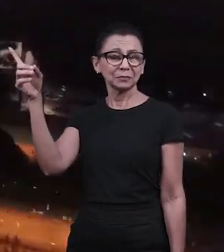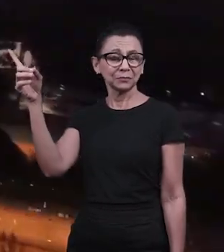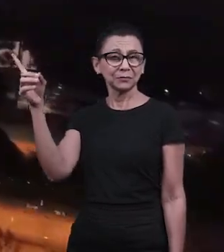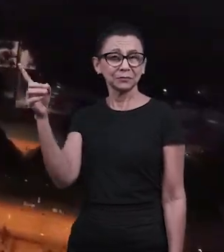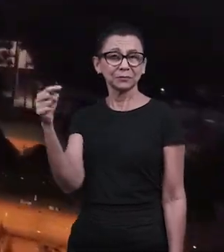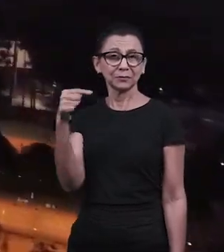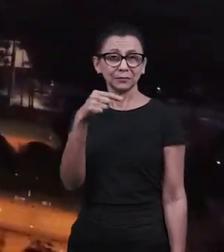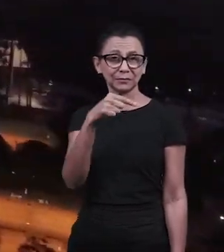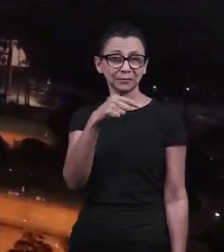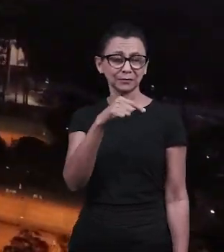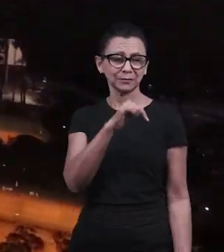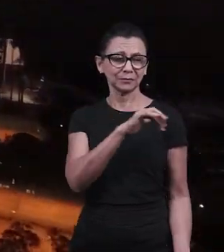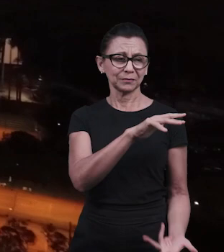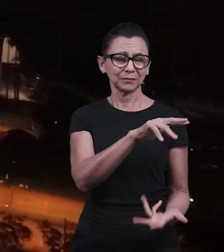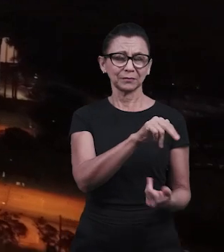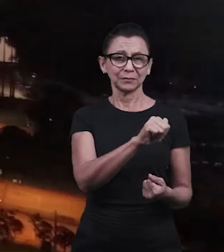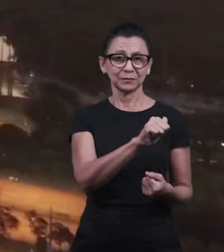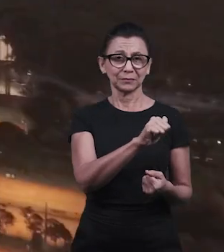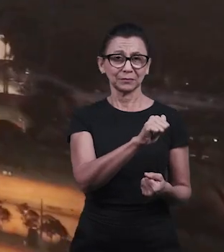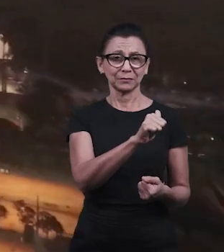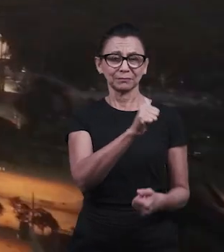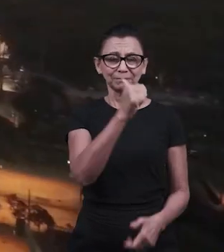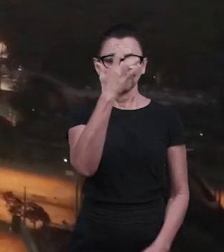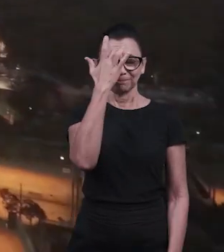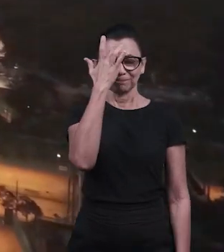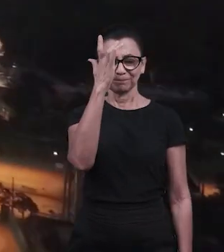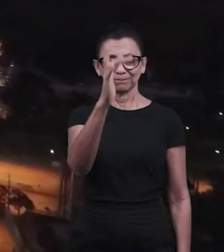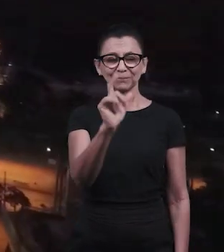любовь. Этот мир не знает, что такое счастье.